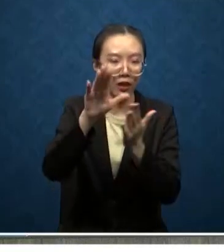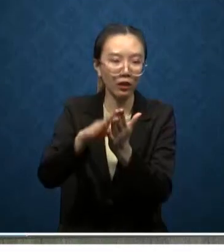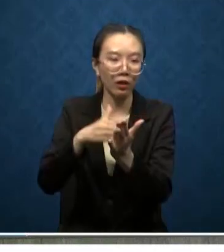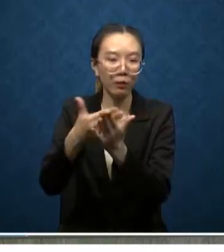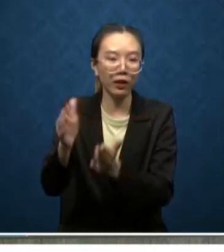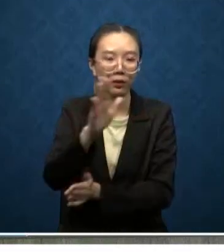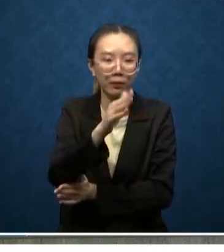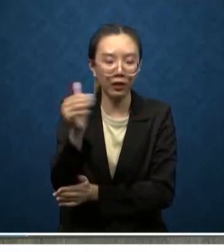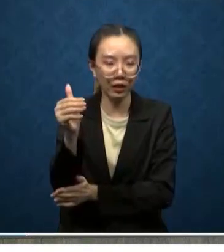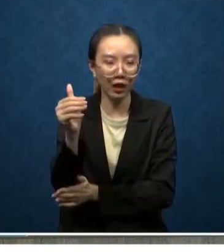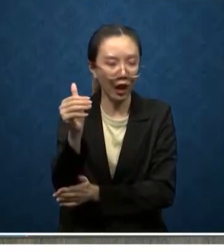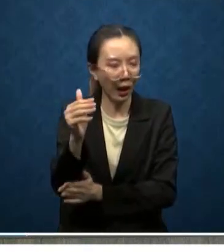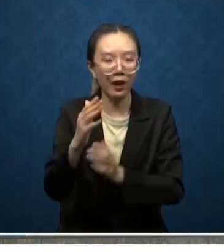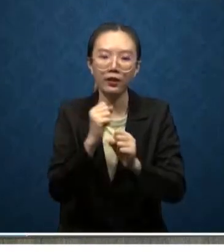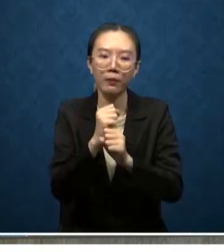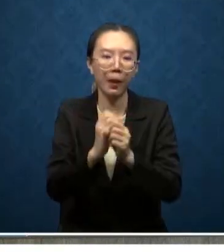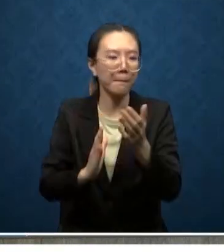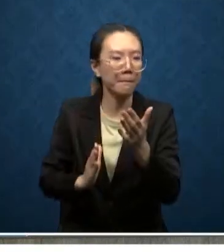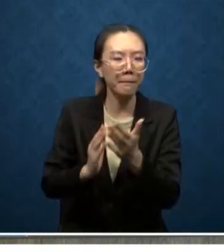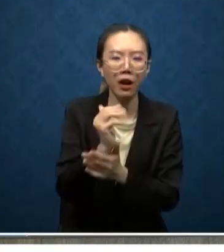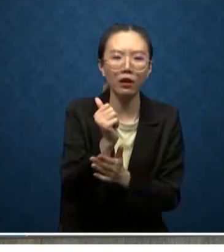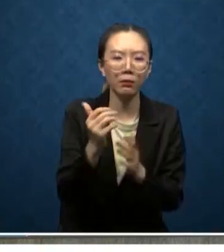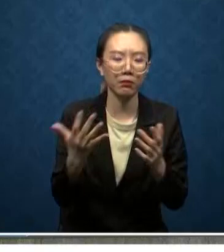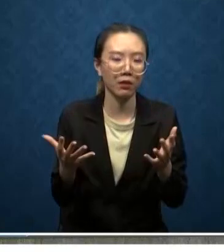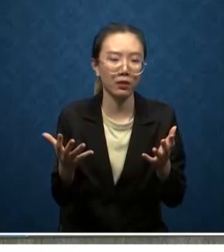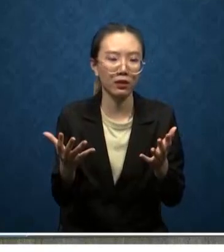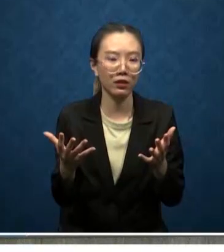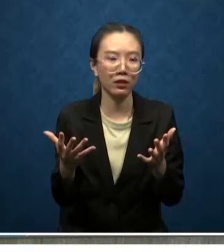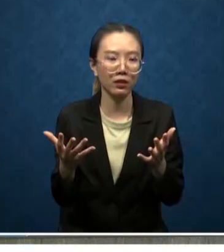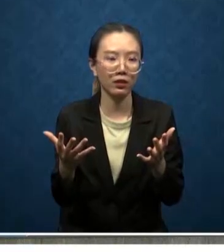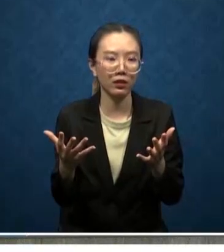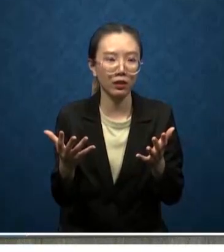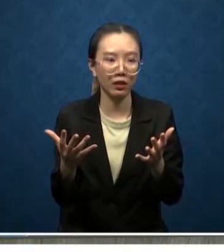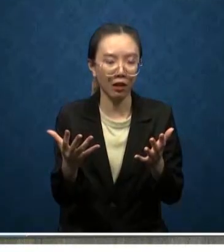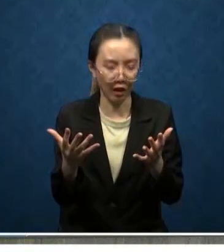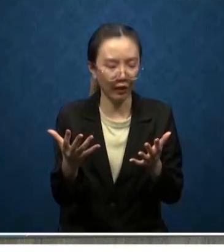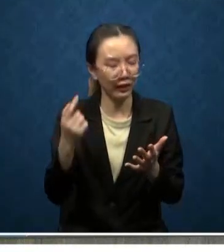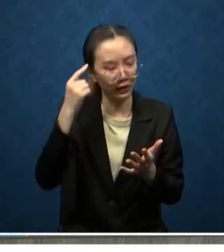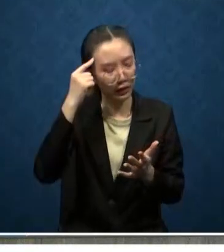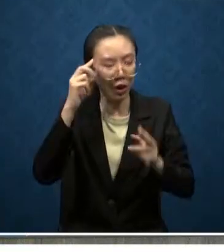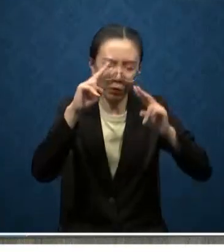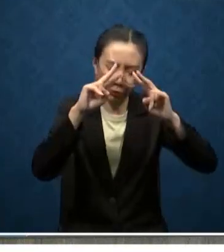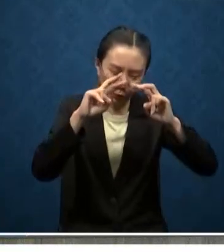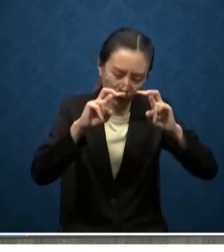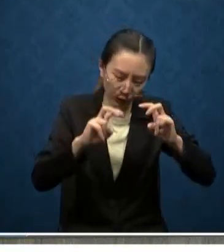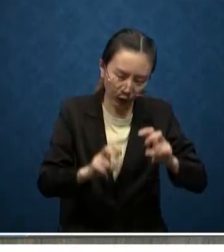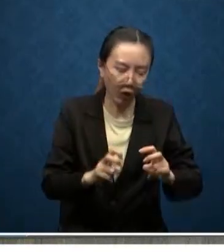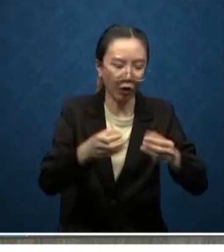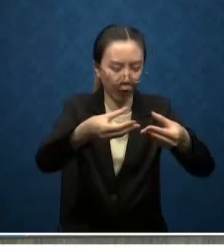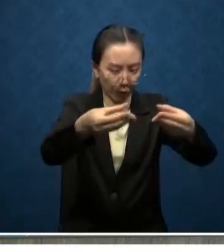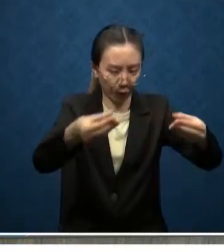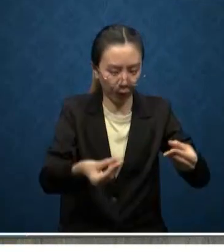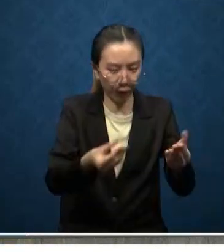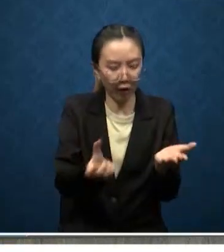ประเทศไม่บรรลุตามเป้าหมายที่กำหนดไว้ก็ได้ถูกวิเคราะห์และสังเคราะห์ไว้ในในรายงานทั้ง 4